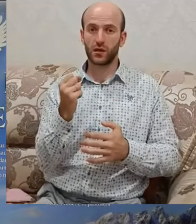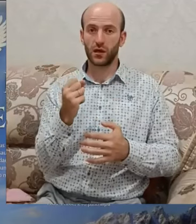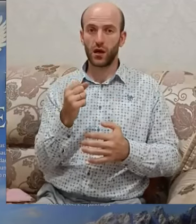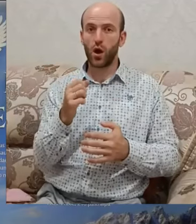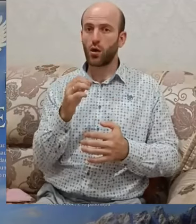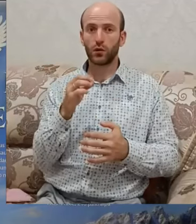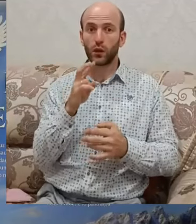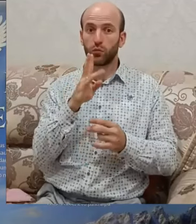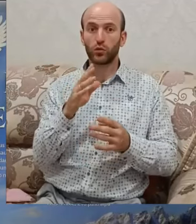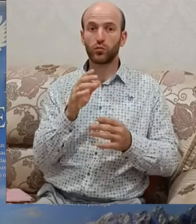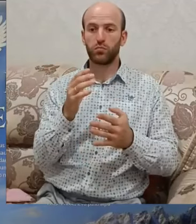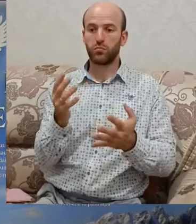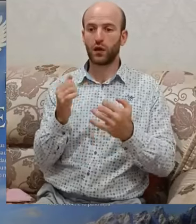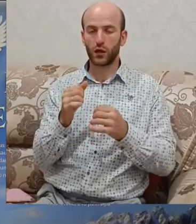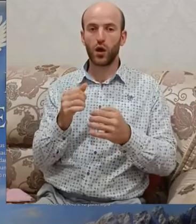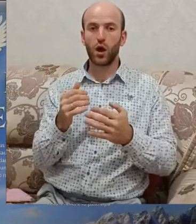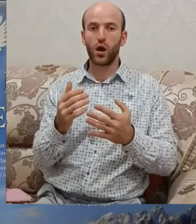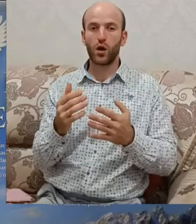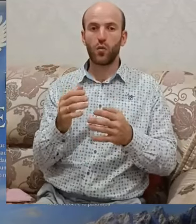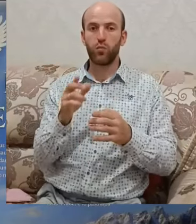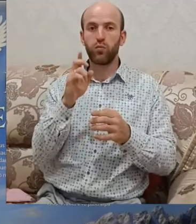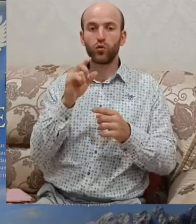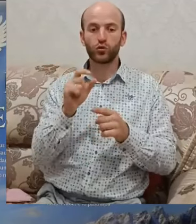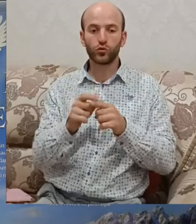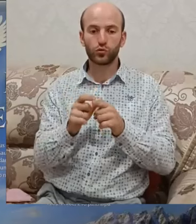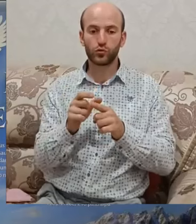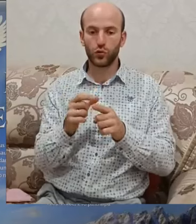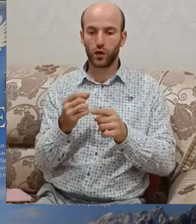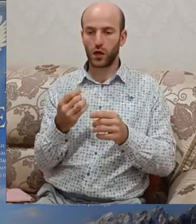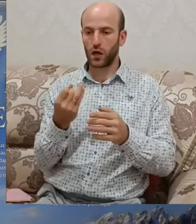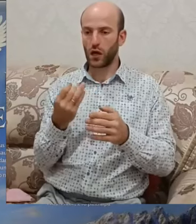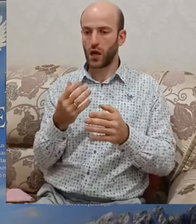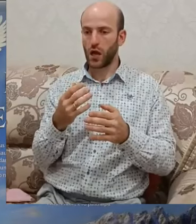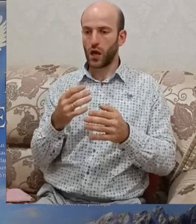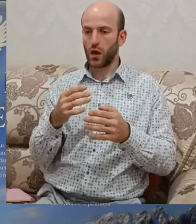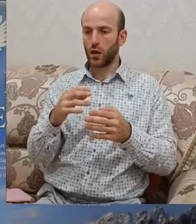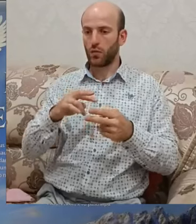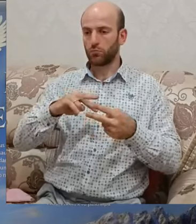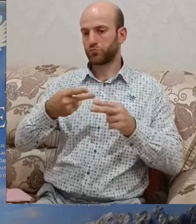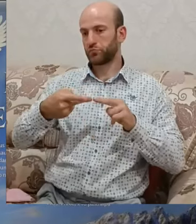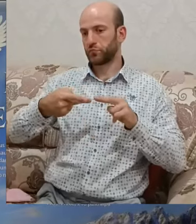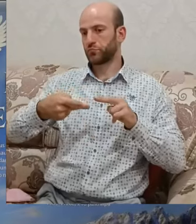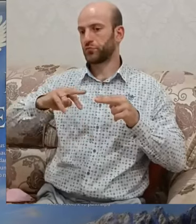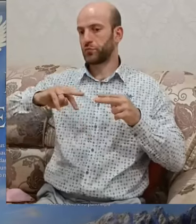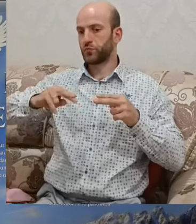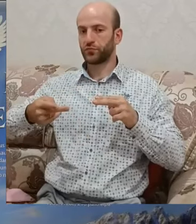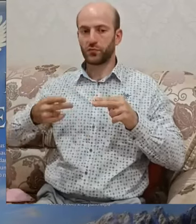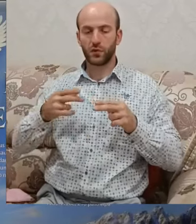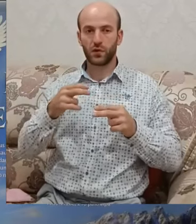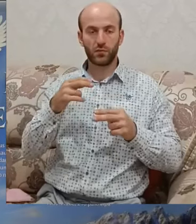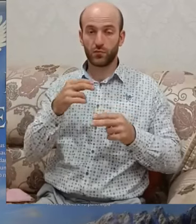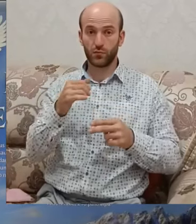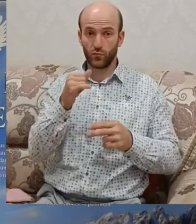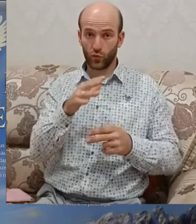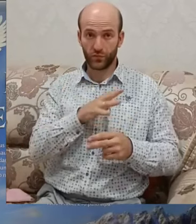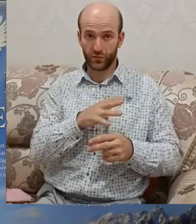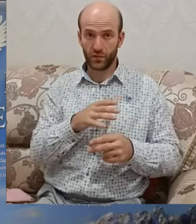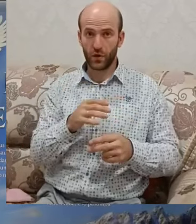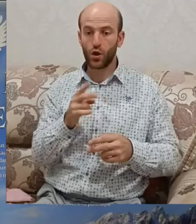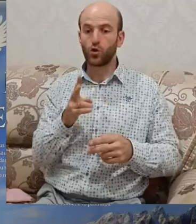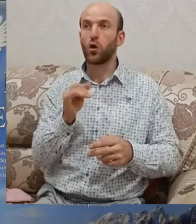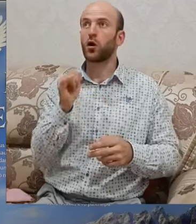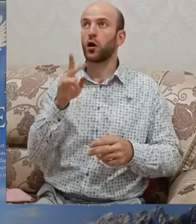Ir jo neaiškins neteisingai. И не будет объяснять его неправильно. Bet kaip aiškins? Но как будет объяснять?